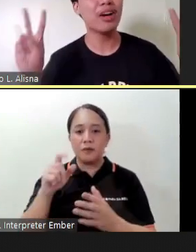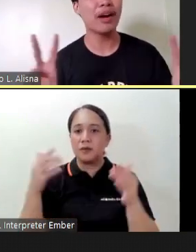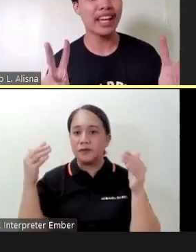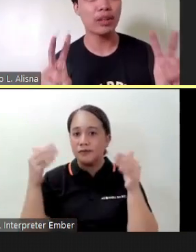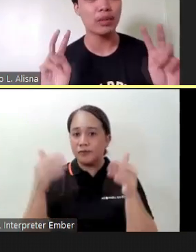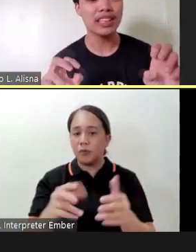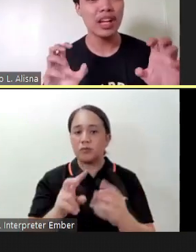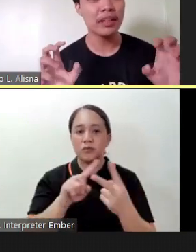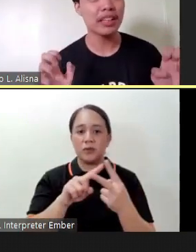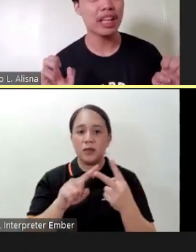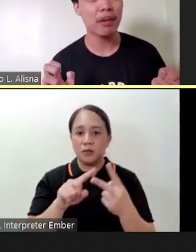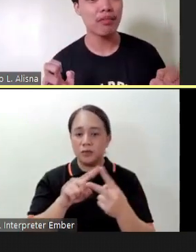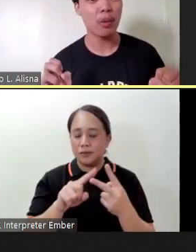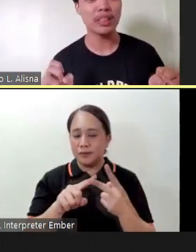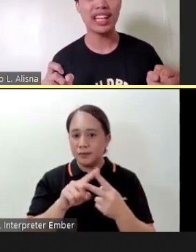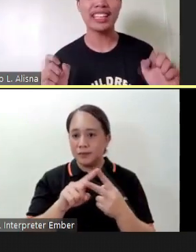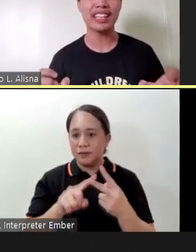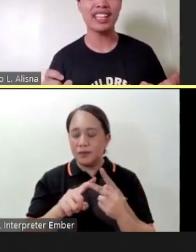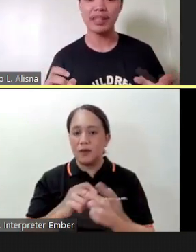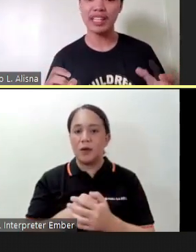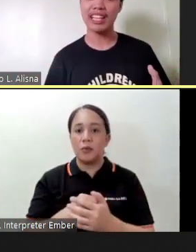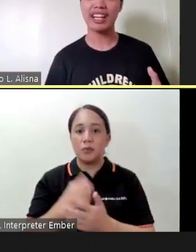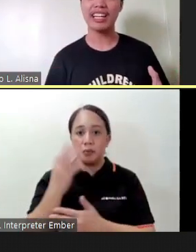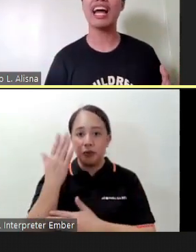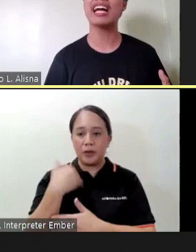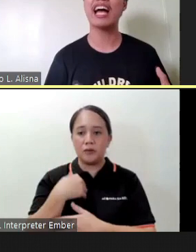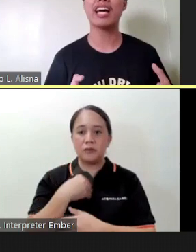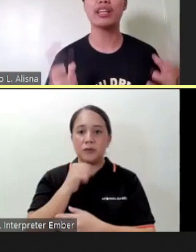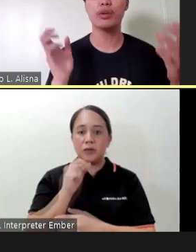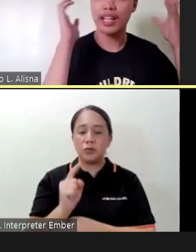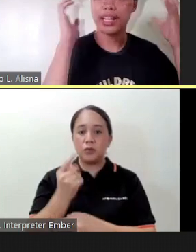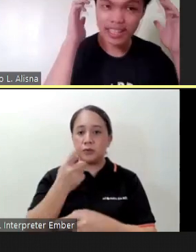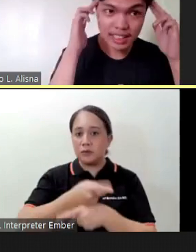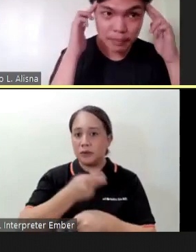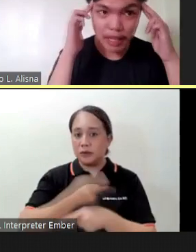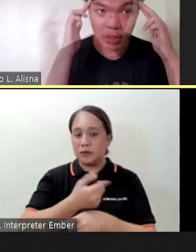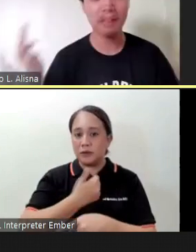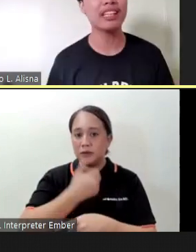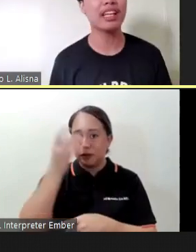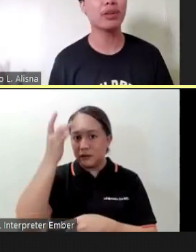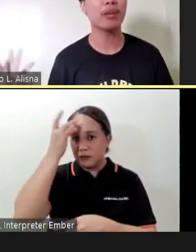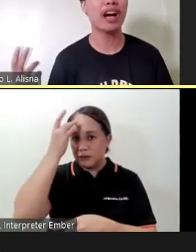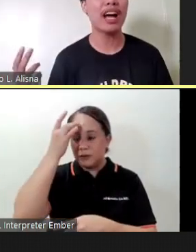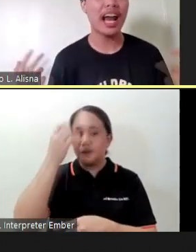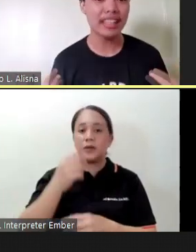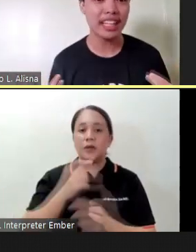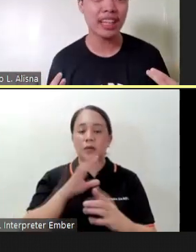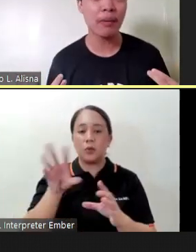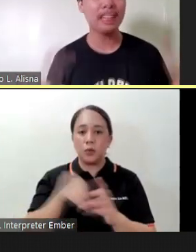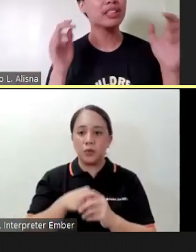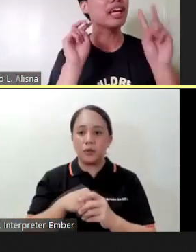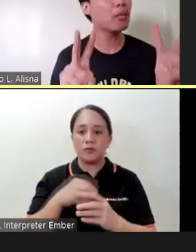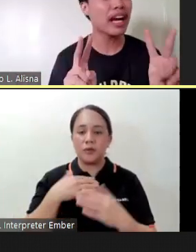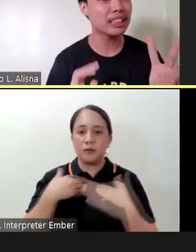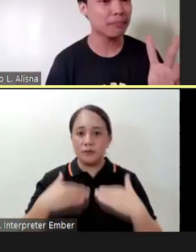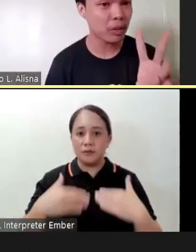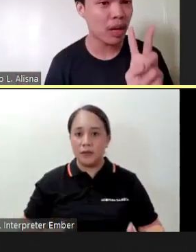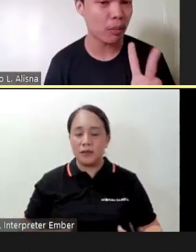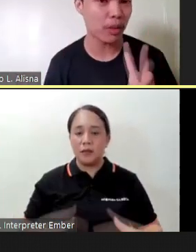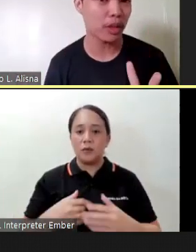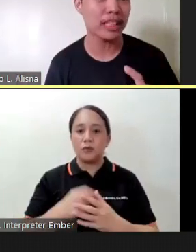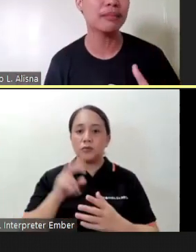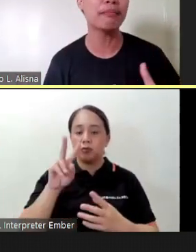tayo sa dalawa rin sa dalawa din tayo magfocus kasi dapat hindi lang inaalagaan natin yung ating isipan pati na rin yung ating katawan kasi yung dalawang